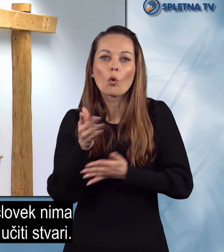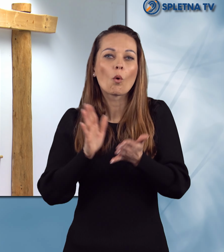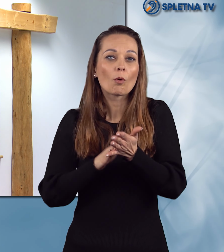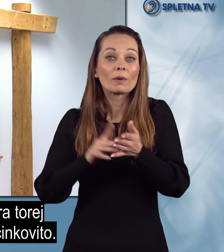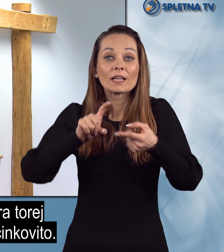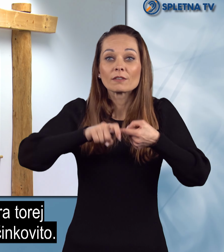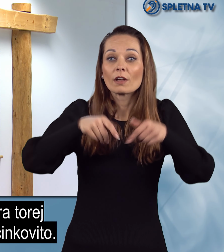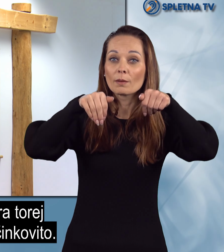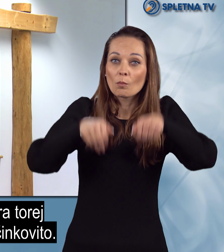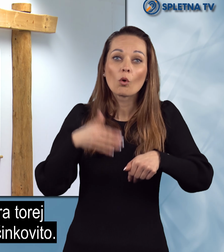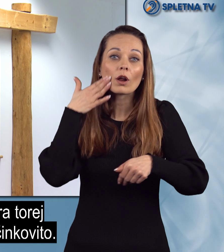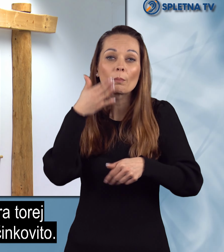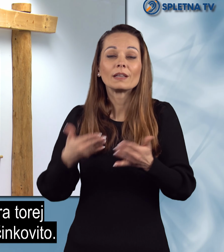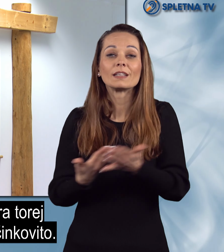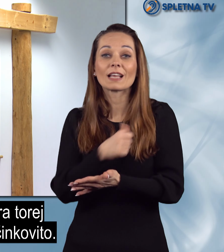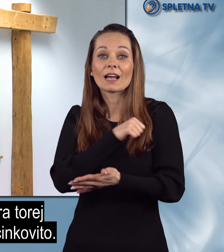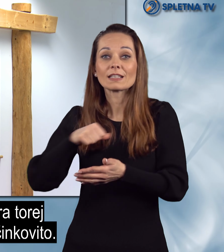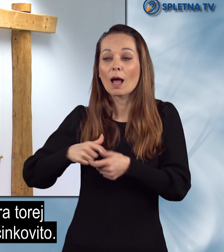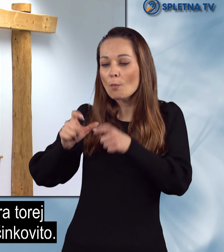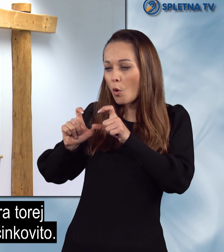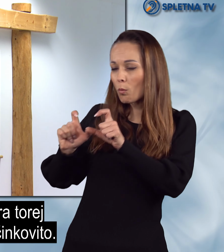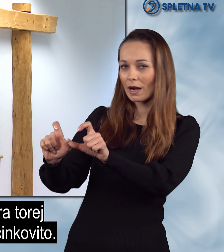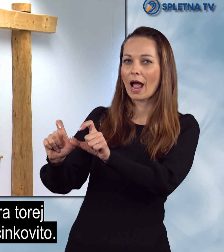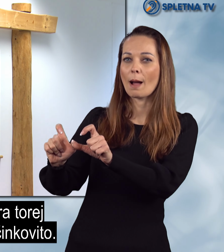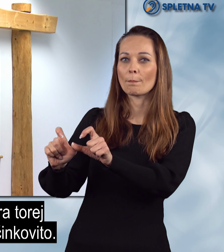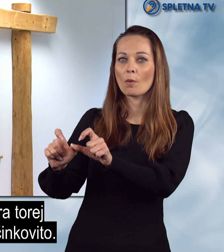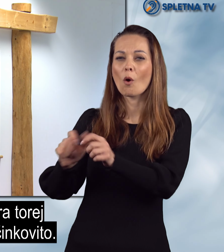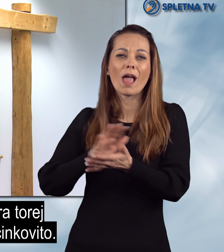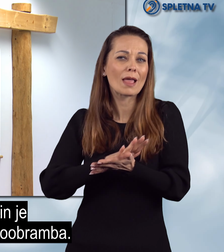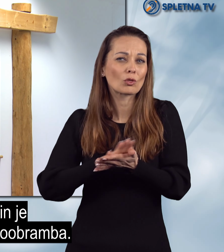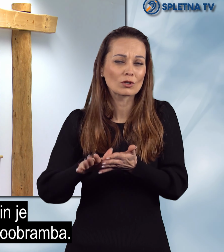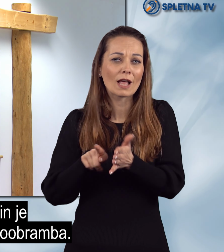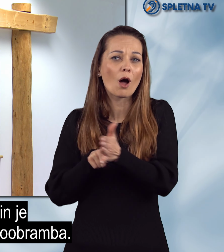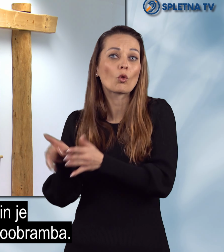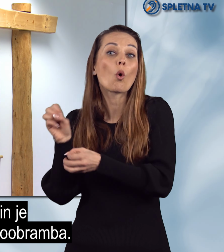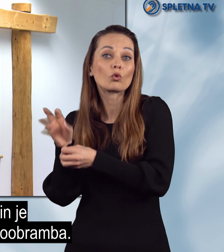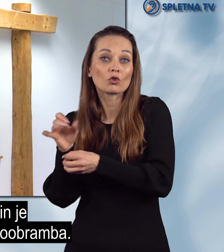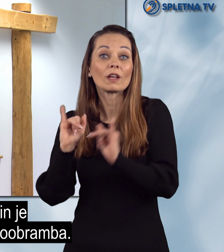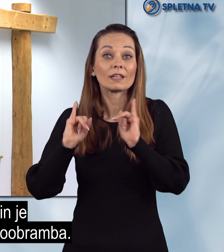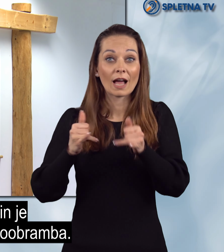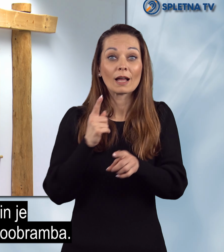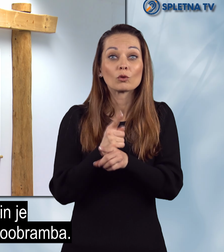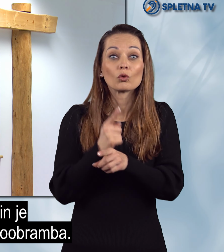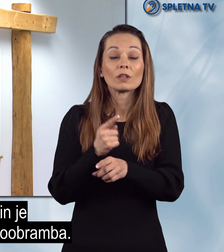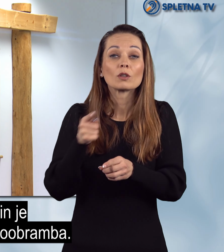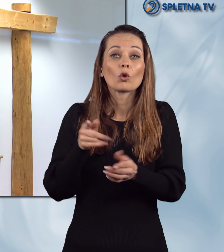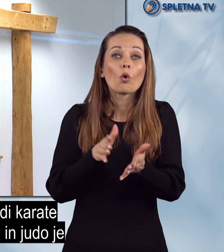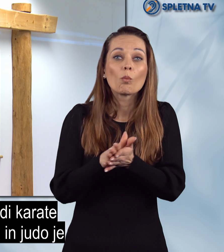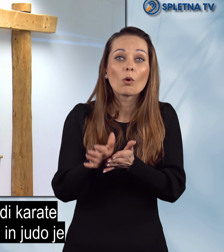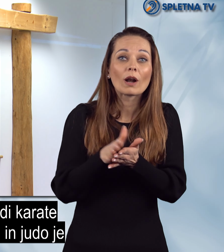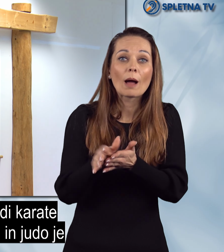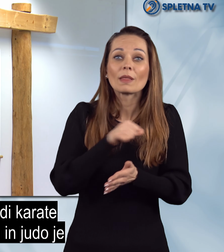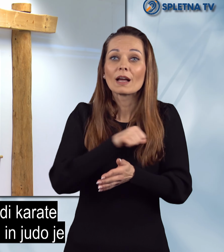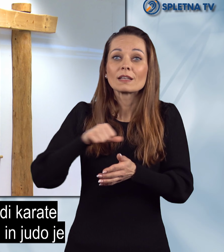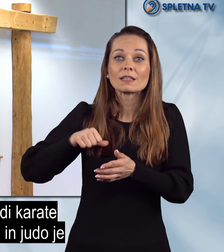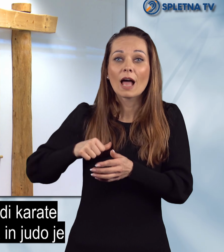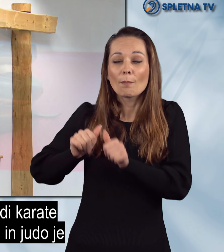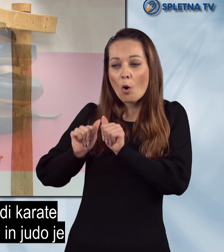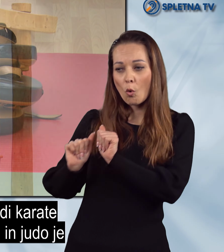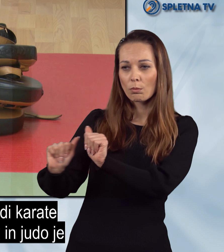pravi, stvari morajo biti pri samoobrambi enostavne in učinkovite. In iz tega sem izhajal tudi, da sem rekel, uporabna